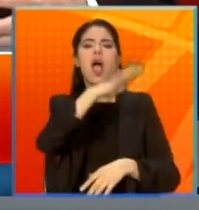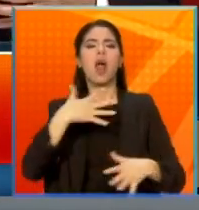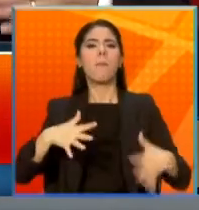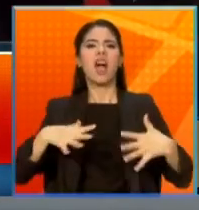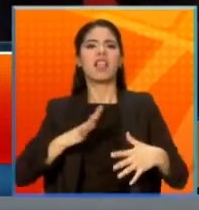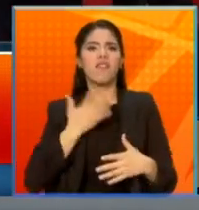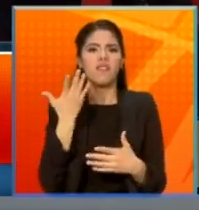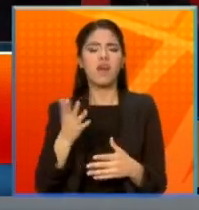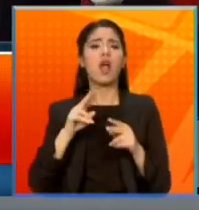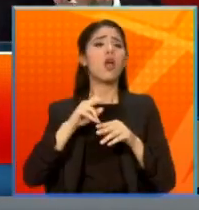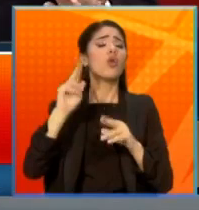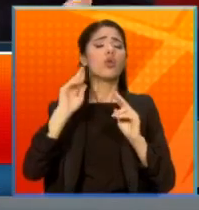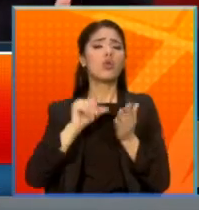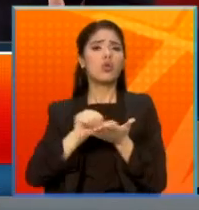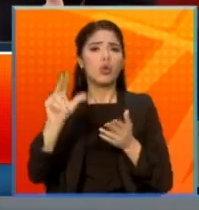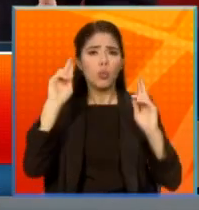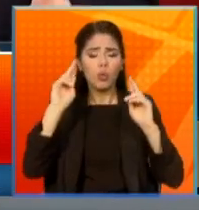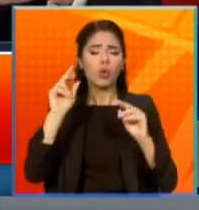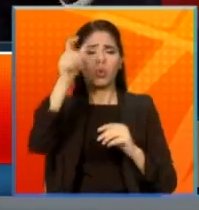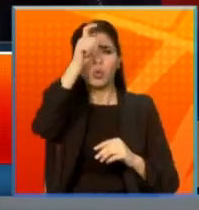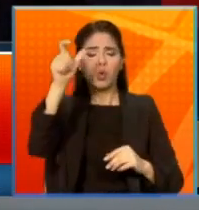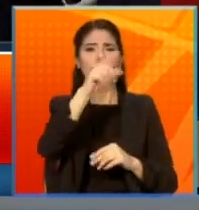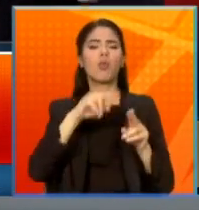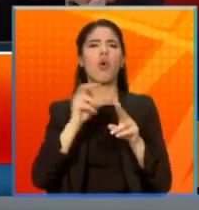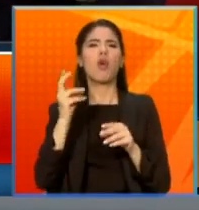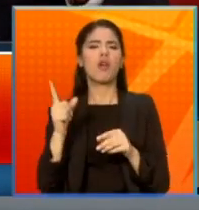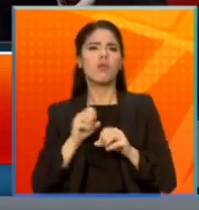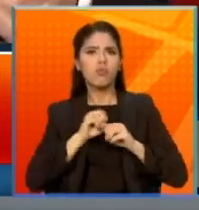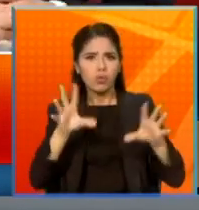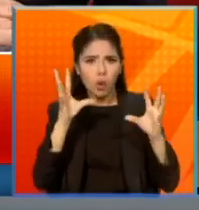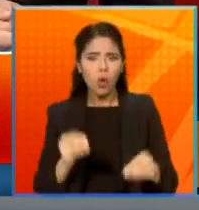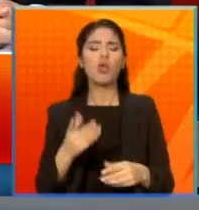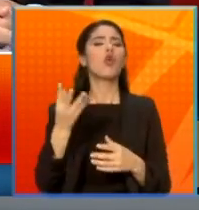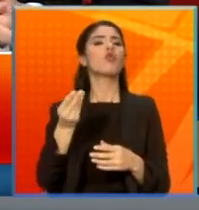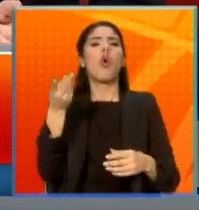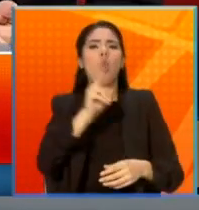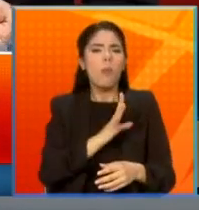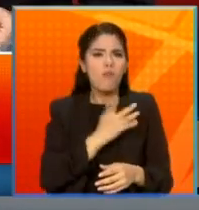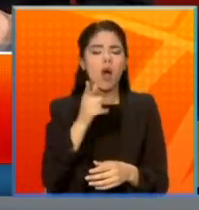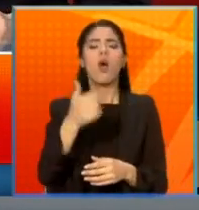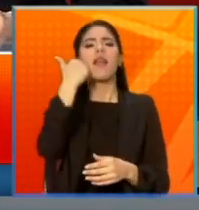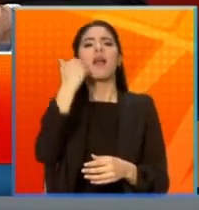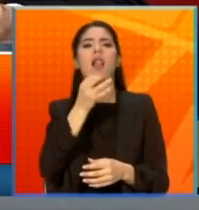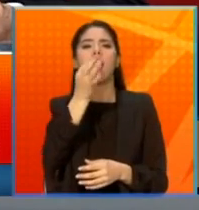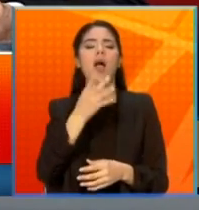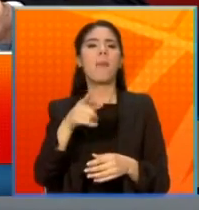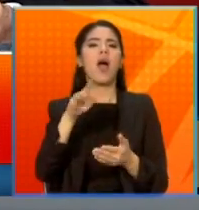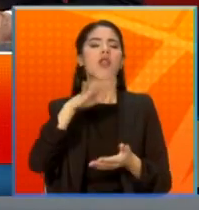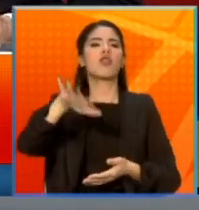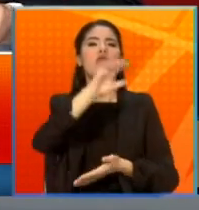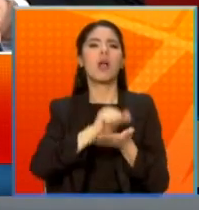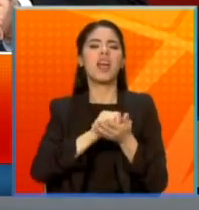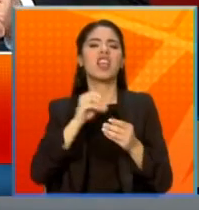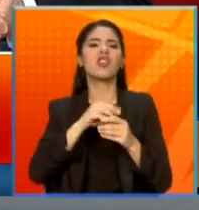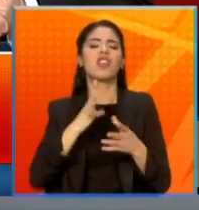ediyor. Virüsün tüm Türkiye'ye yayıldığından tutun da hali hazırda çok sayıda ölüme neden olduğuna kadar yüzlerce yalan haber dolaşımda,